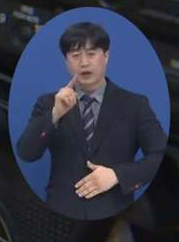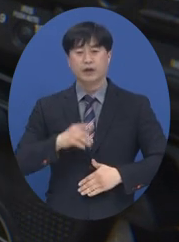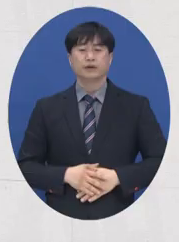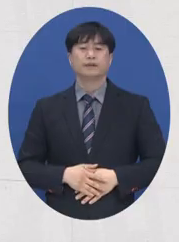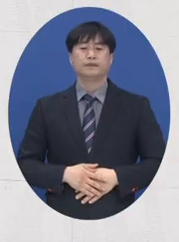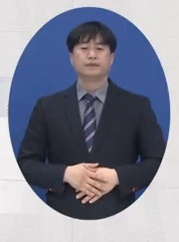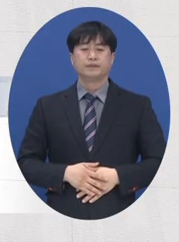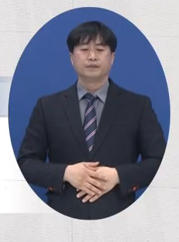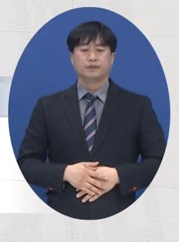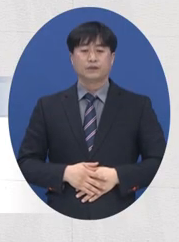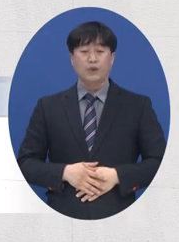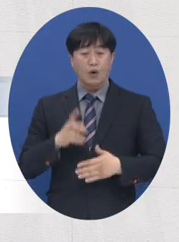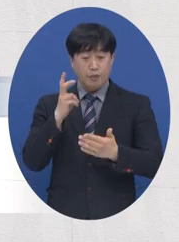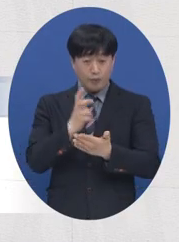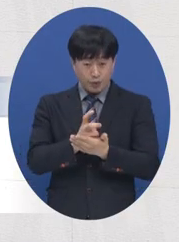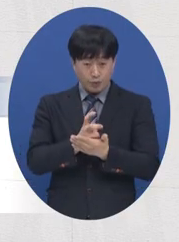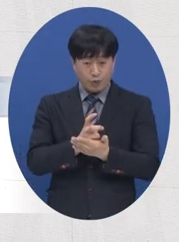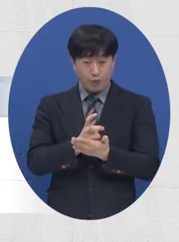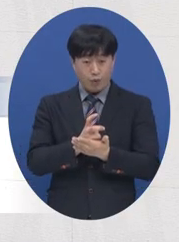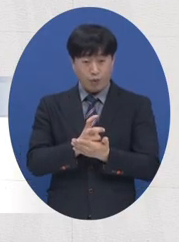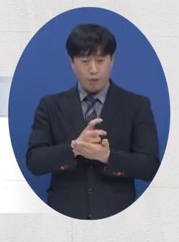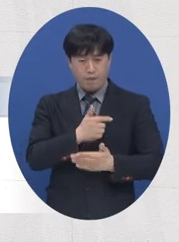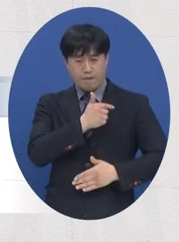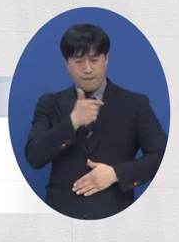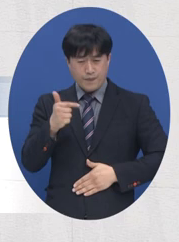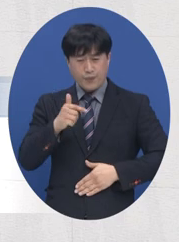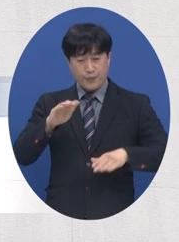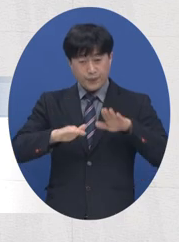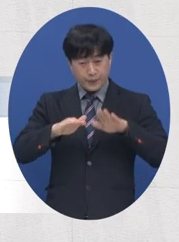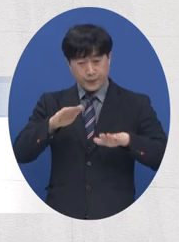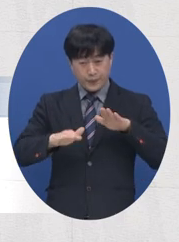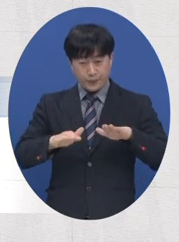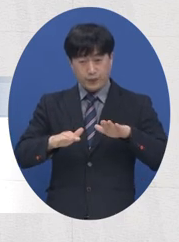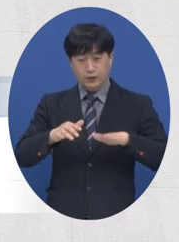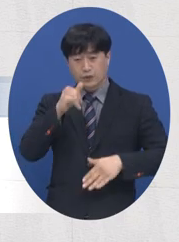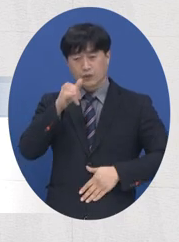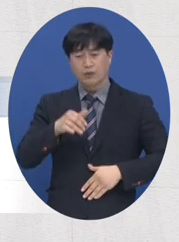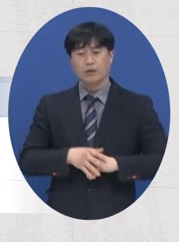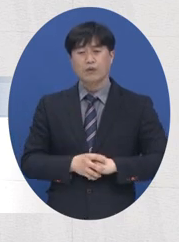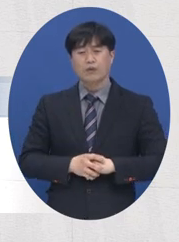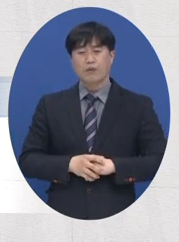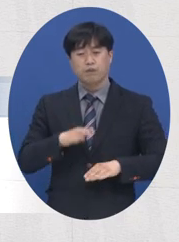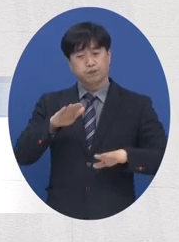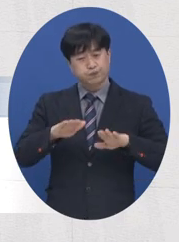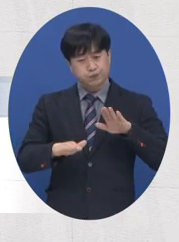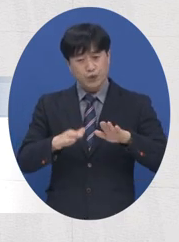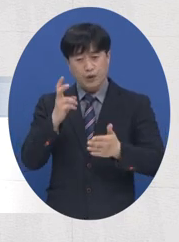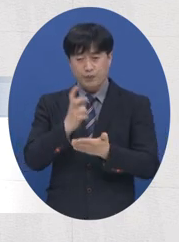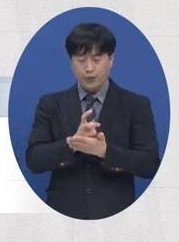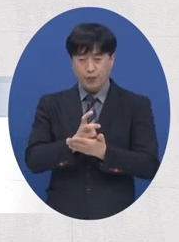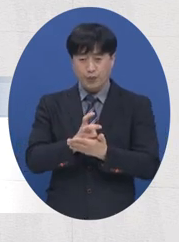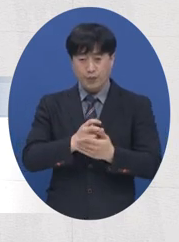밝혔습니다. 규정 자체도 매우 좀 불균형적으로 되어 있고 그 불균형적인